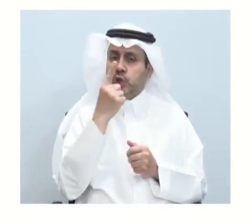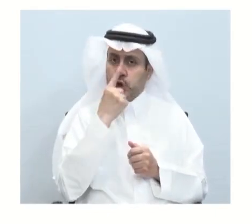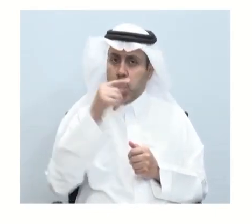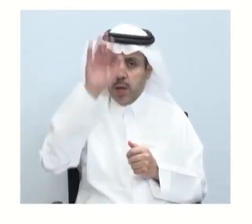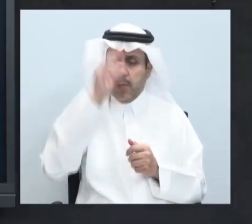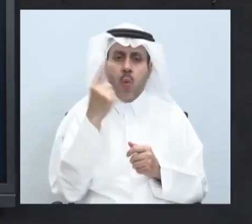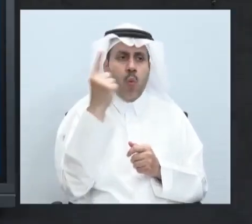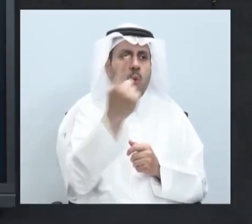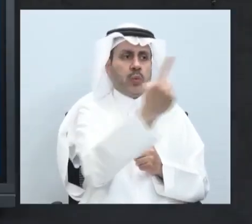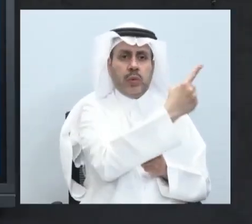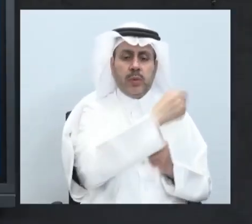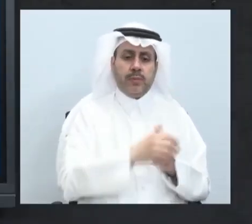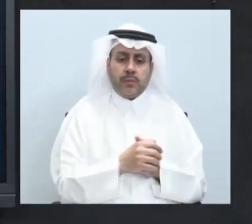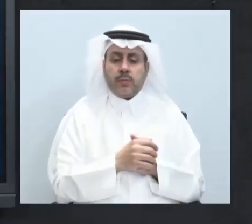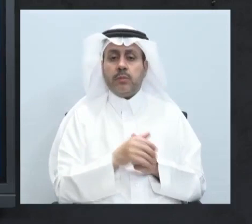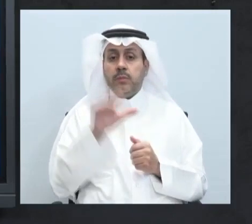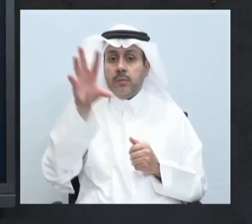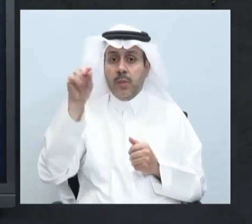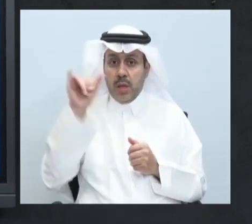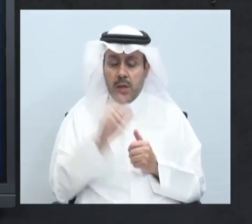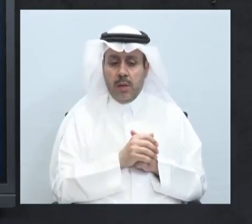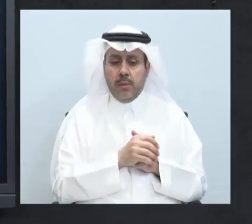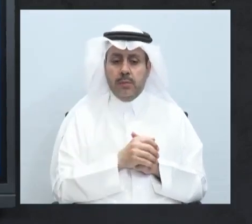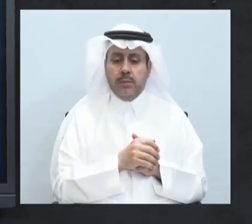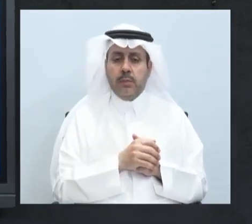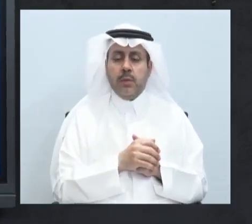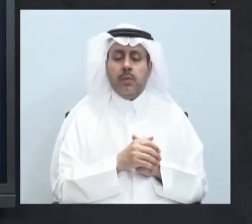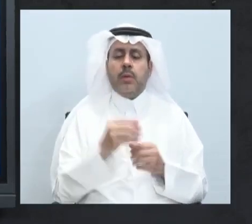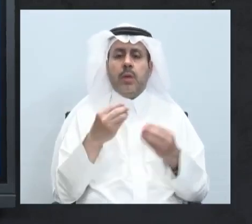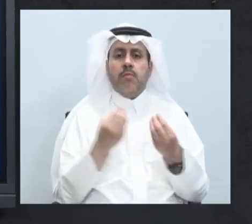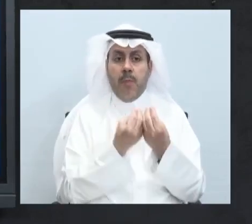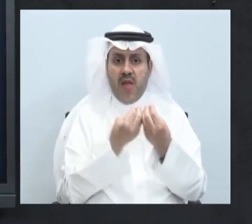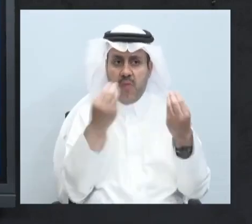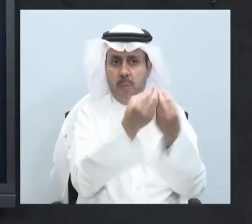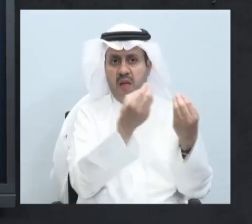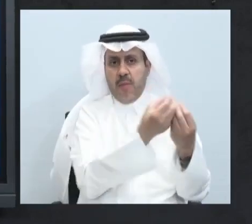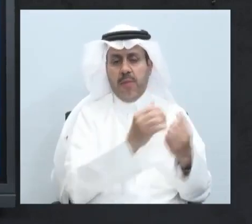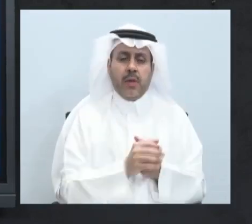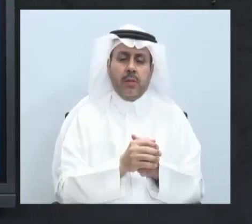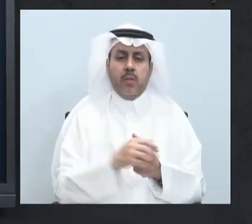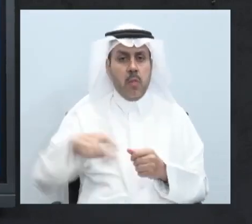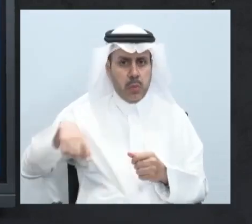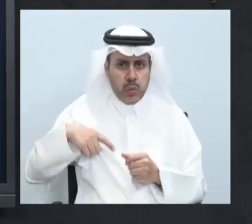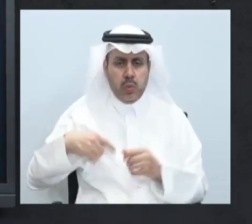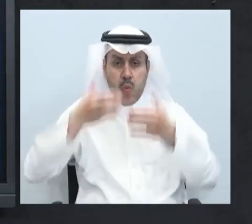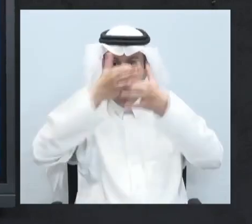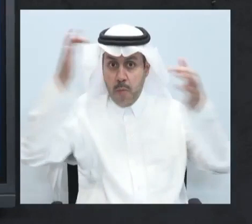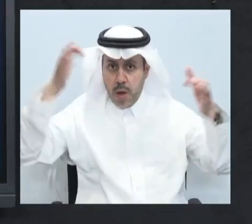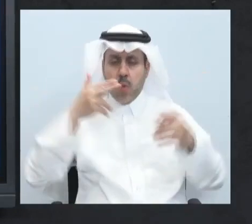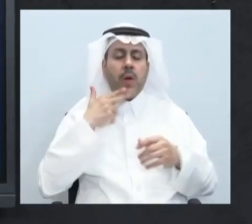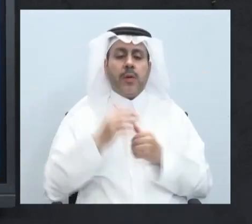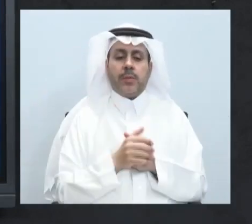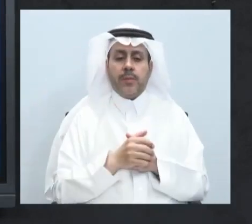الشرعيه الذي كونها ولي الامر وهم من اهل الحل والعقد من المسؤولين والعلماء والاخيار